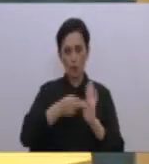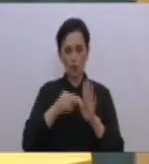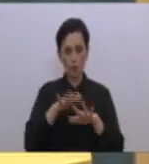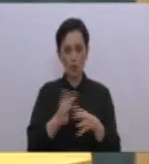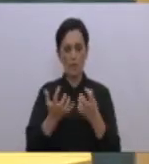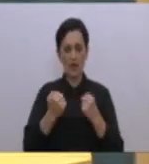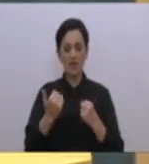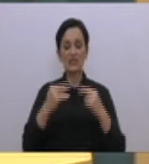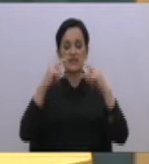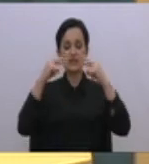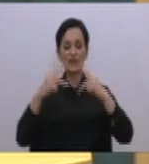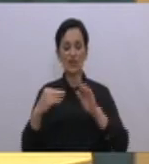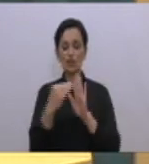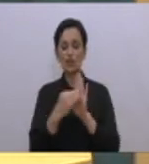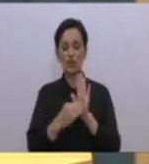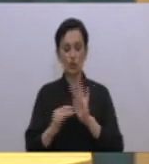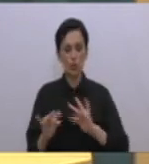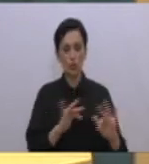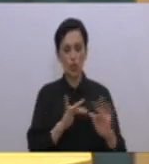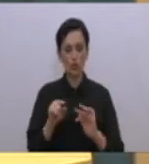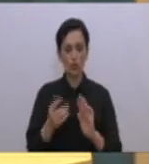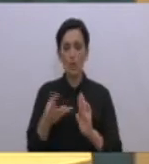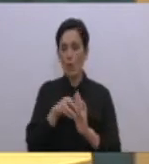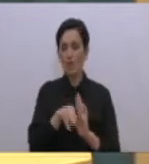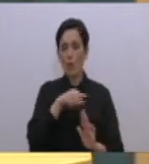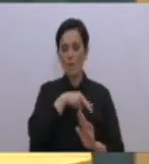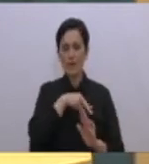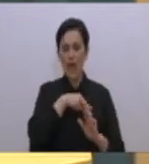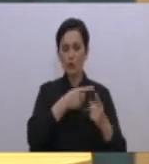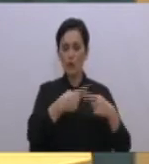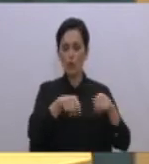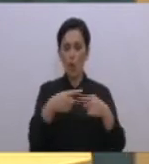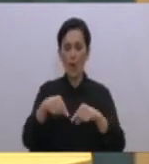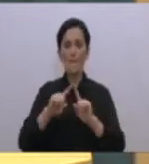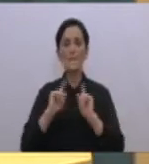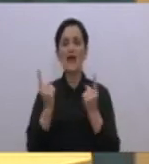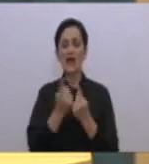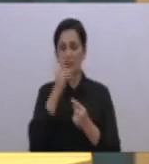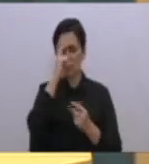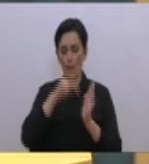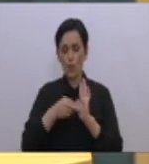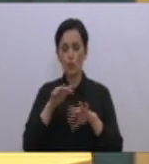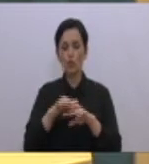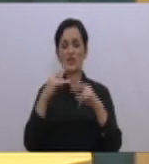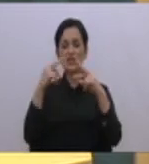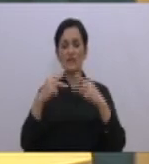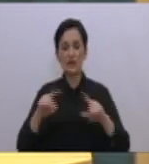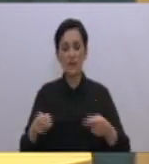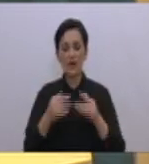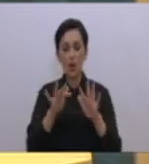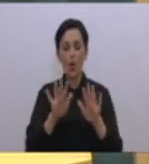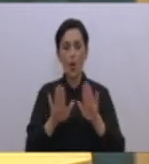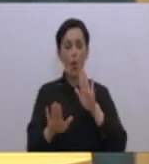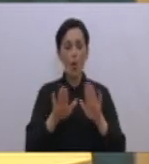მიღებისა და მასში ცვლილებების შეტანის პროცესს, რომელიც მოიცავს როგორც პარლამენტის კომიტეტებსა და ფრაქციებში სახელმწიფო ბიუჯეტის და მასში ცვლილებების განხილვის ორგანიზებას